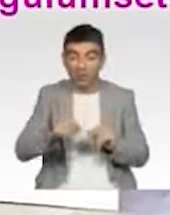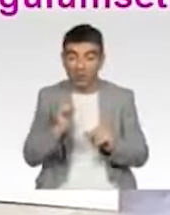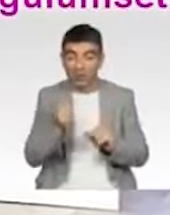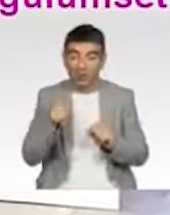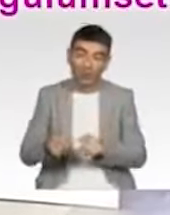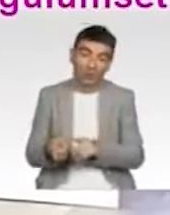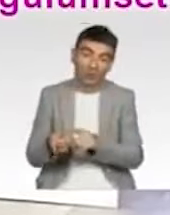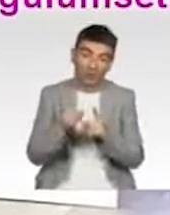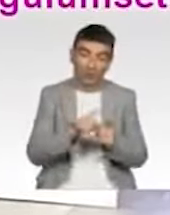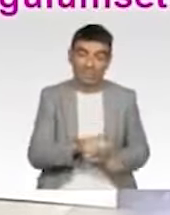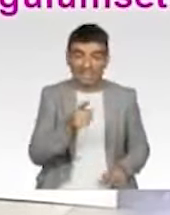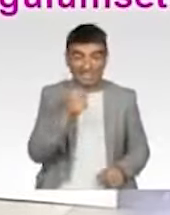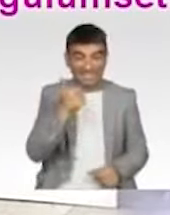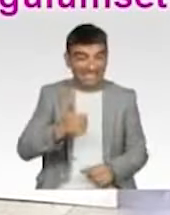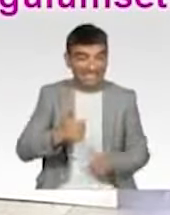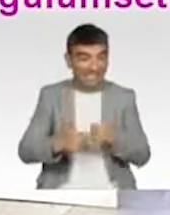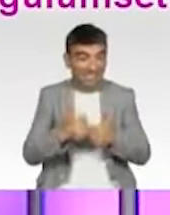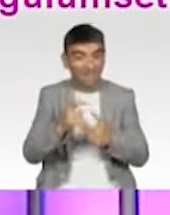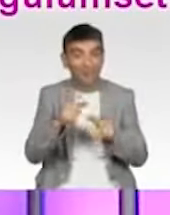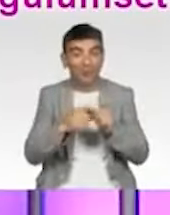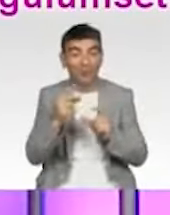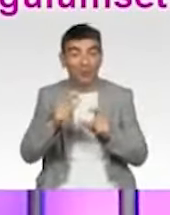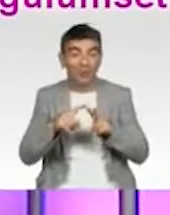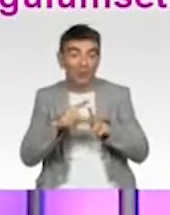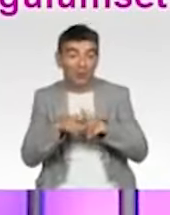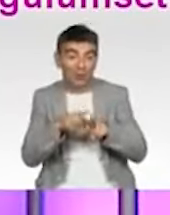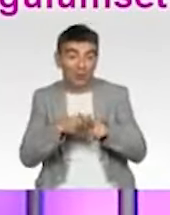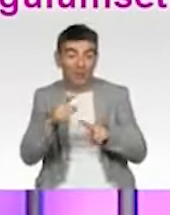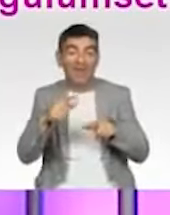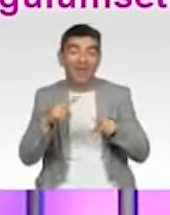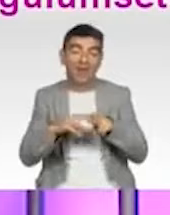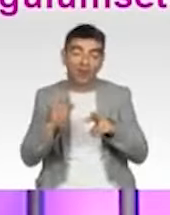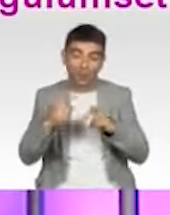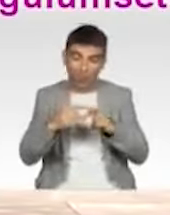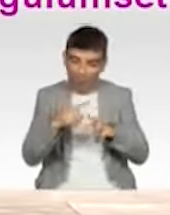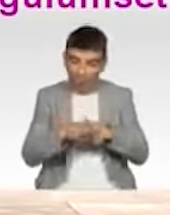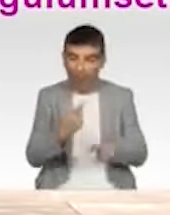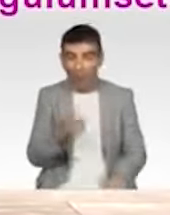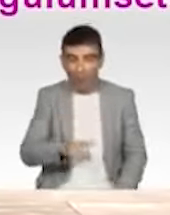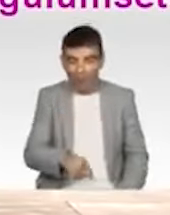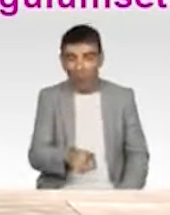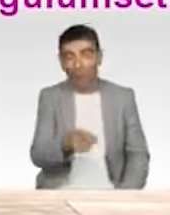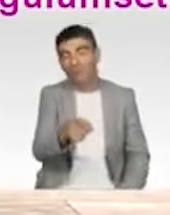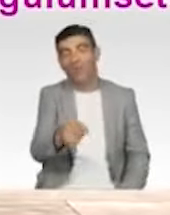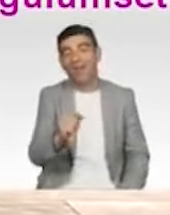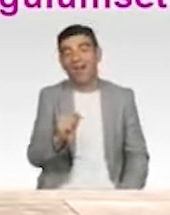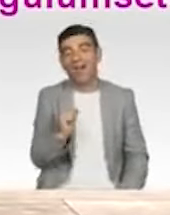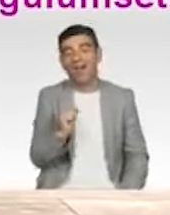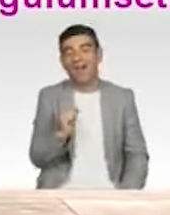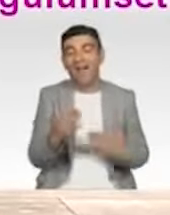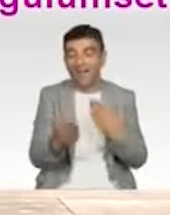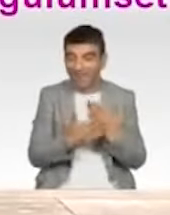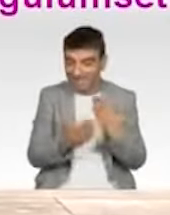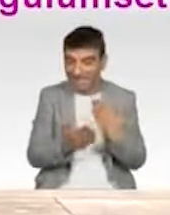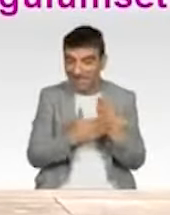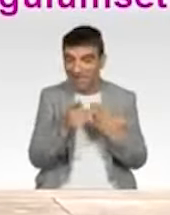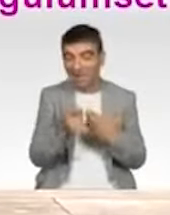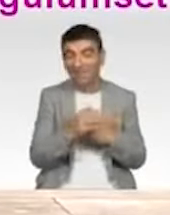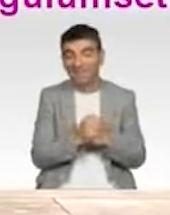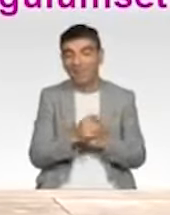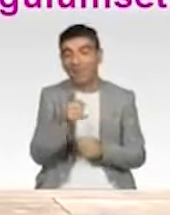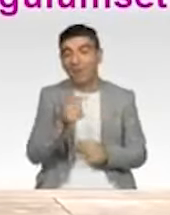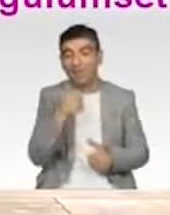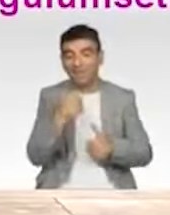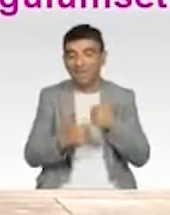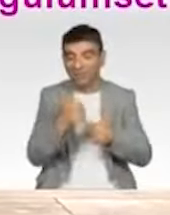itibaren yarıştığım Güney Koreli, işte ne bileyim Afrikalı, Urfalı, Adıyamanlı herkesle yaptığım o acı